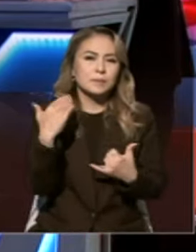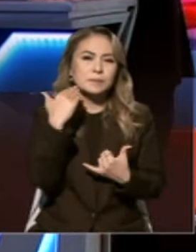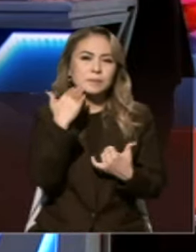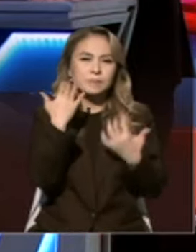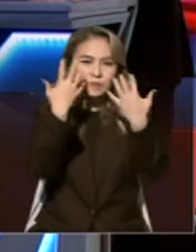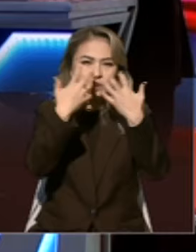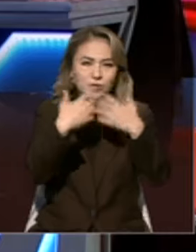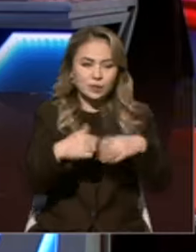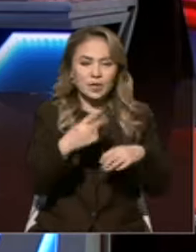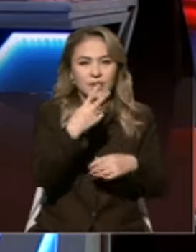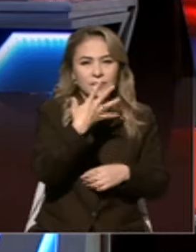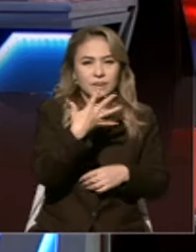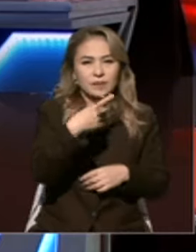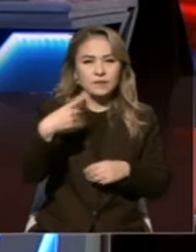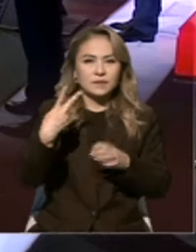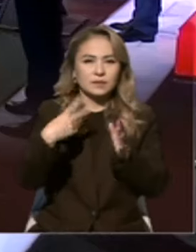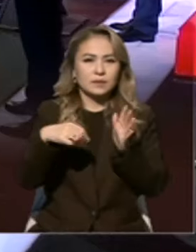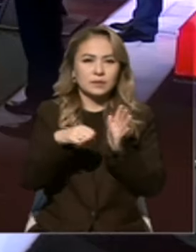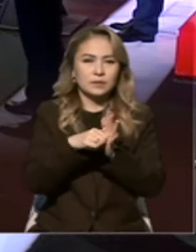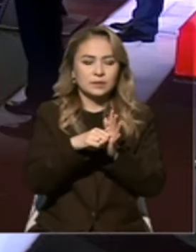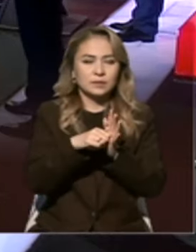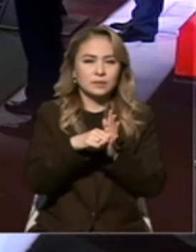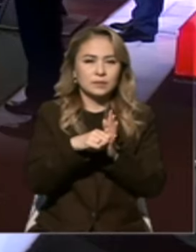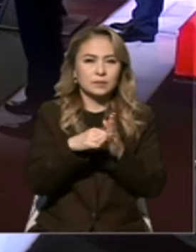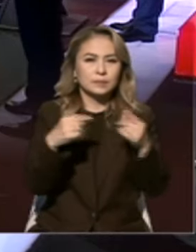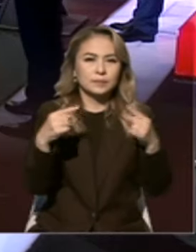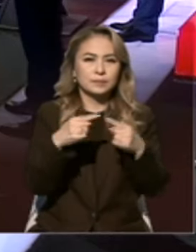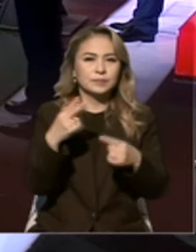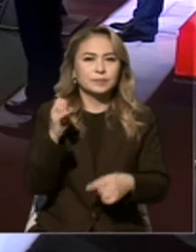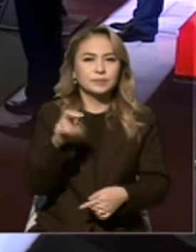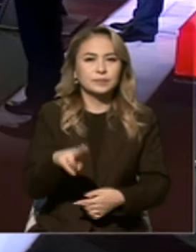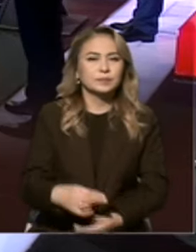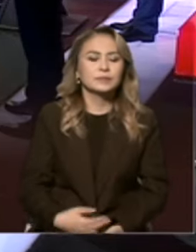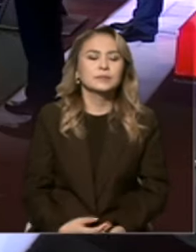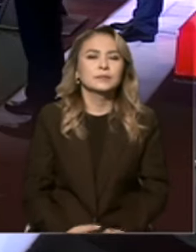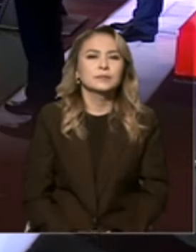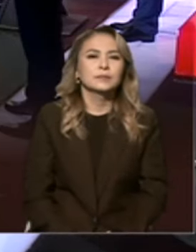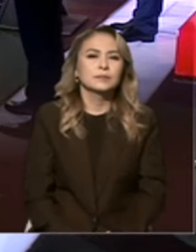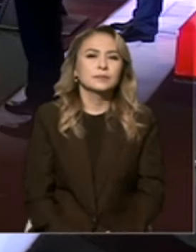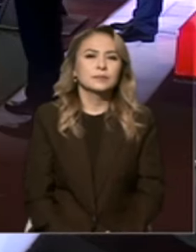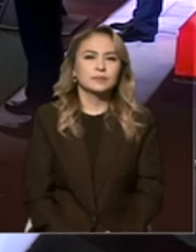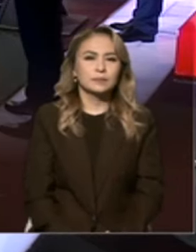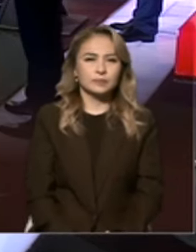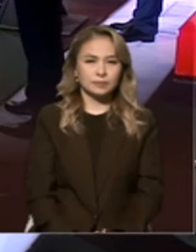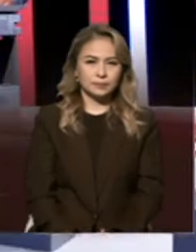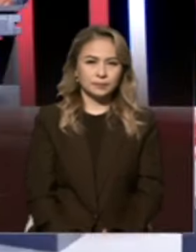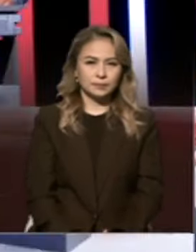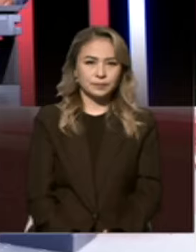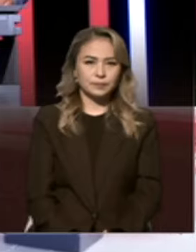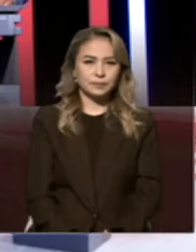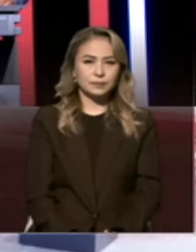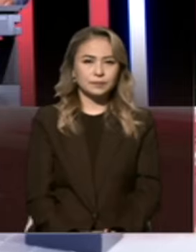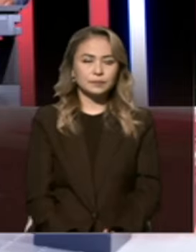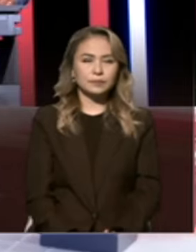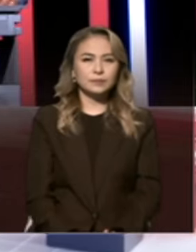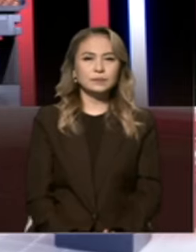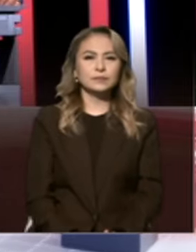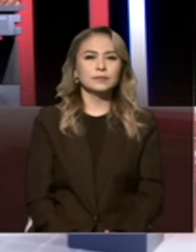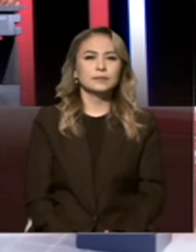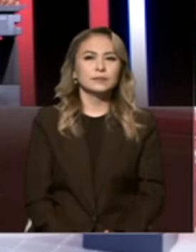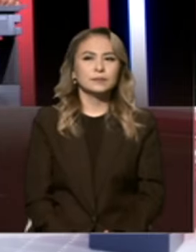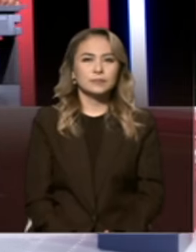бойынша сол шарқ тоғышығы 25-26 сәуірге болжанып отыр. Шарқтау